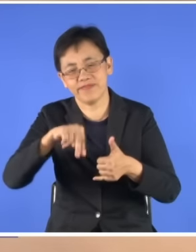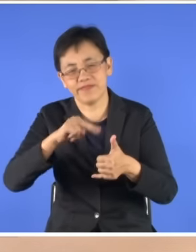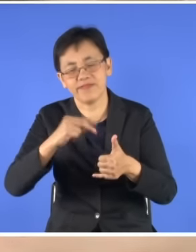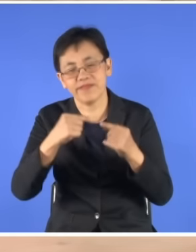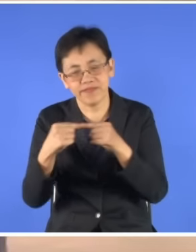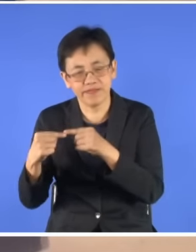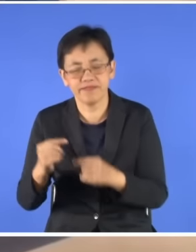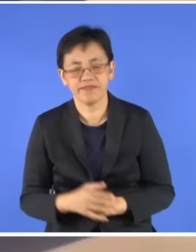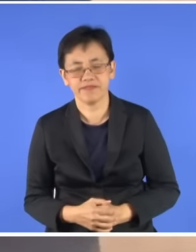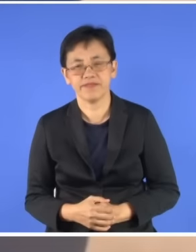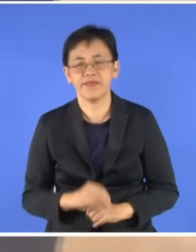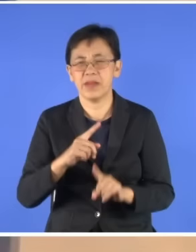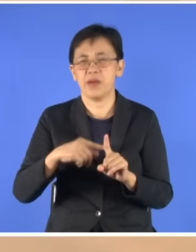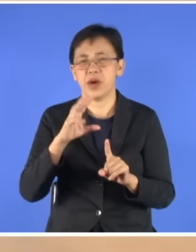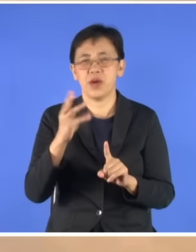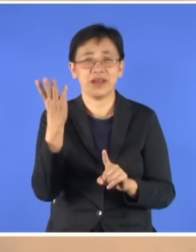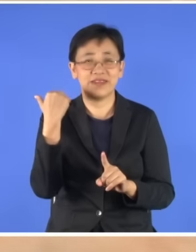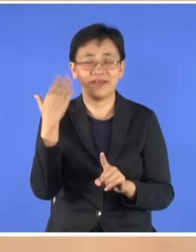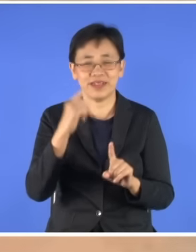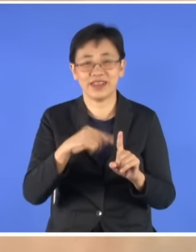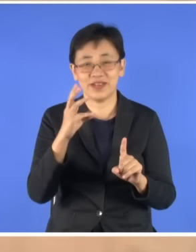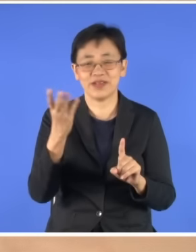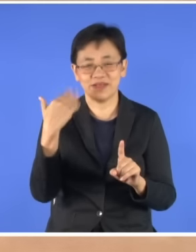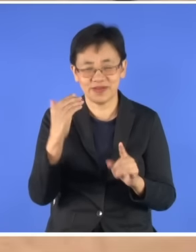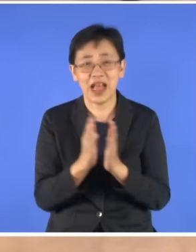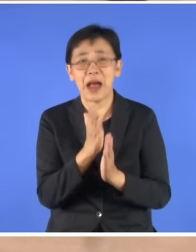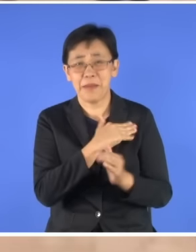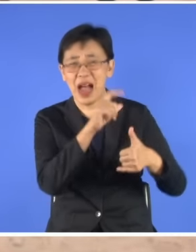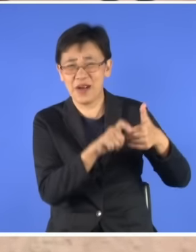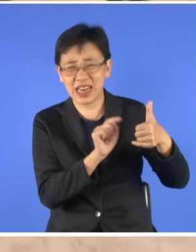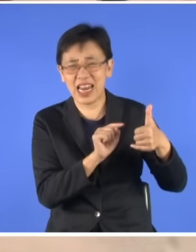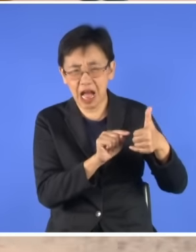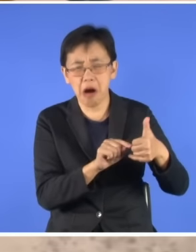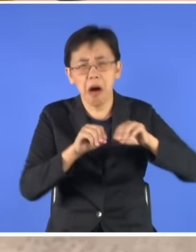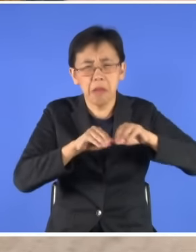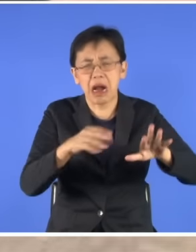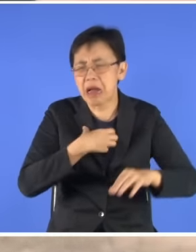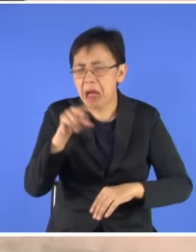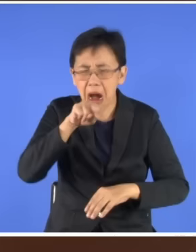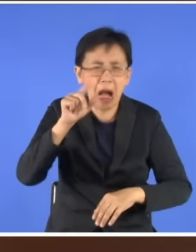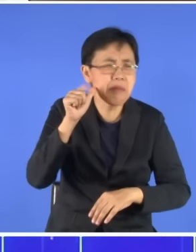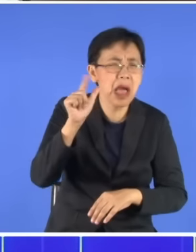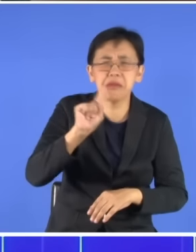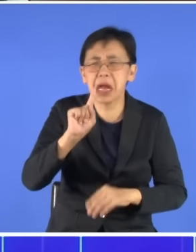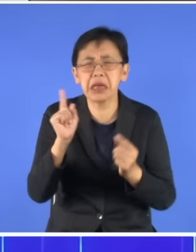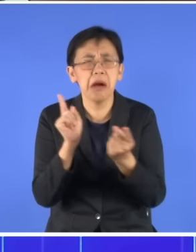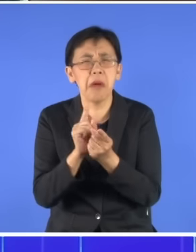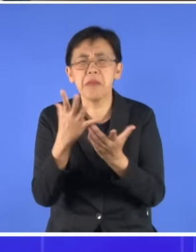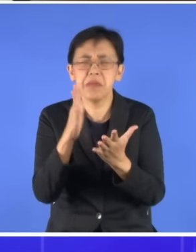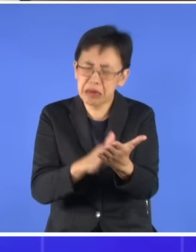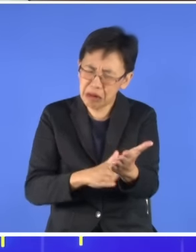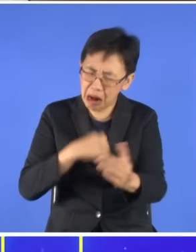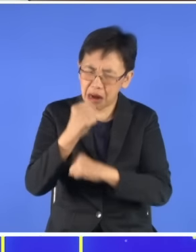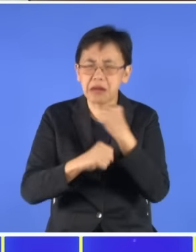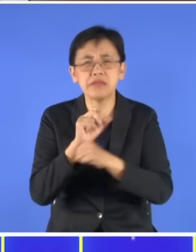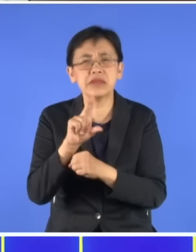ว่าเนี่ยเมื่อมิถุนายนเนี่ยที่ผ่านมาเนี่ยนะฮะพระรูปนี้แหละประกาศตามหาแม่ไม่เจอแม่มา37 ปีน